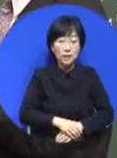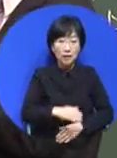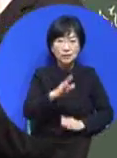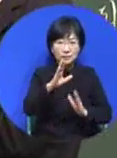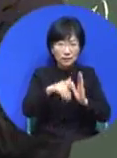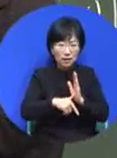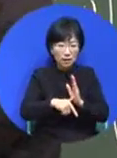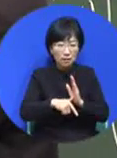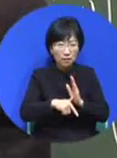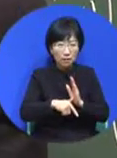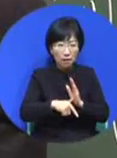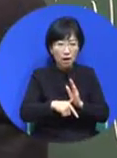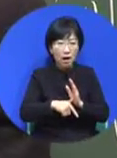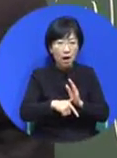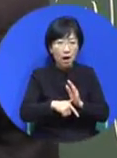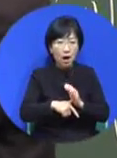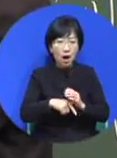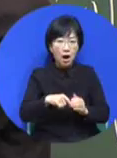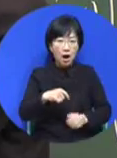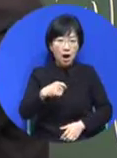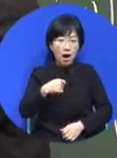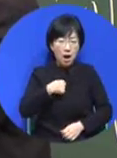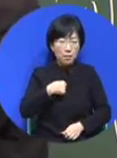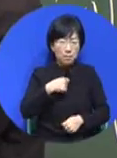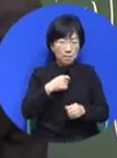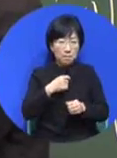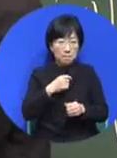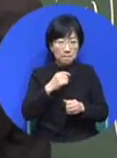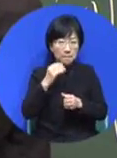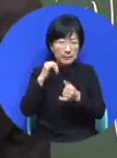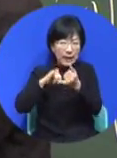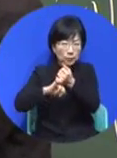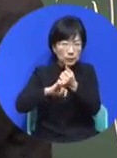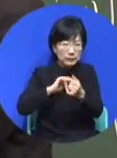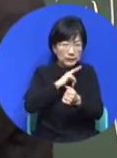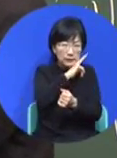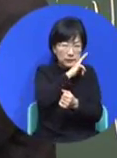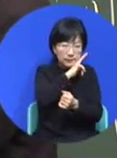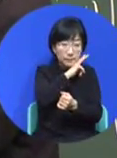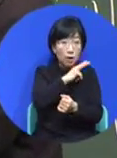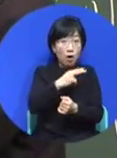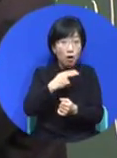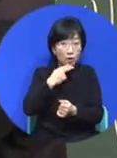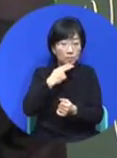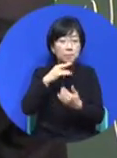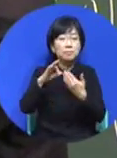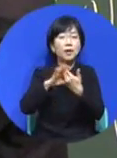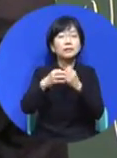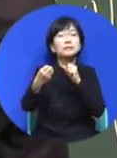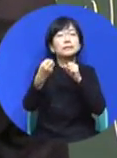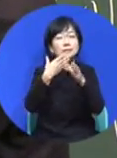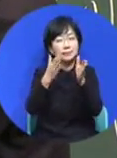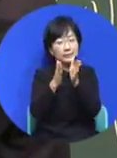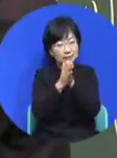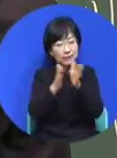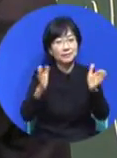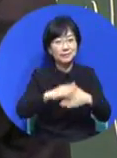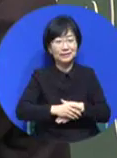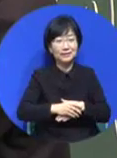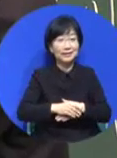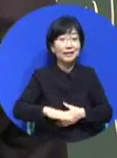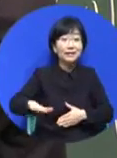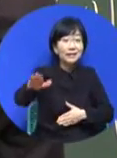by moment, these kinds of answers will come to you. If you can have this kind of correct faith, then the doors of answers will open up for you. 여러분